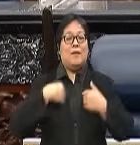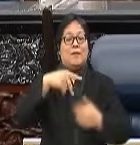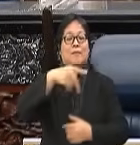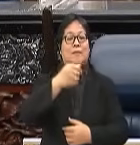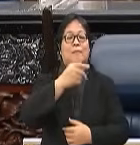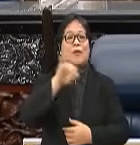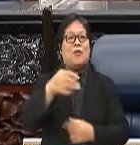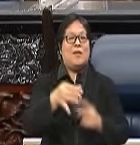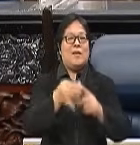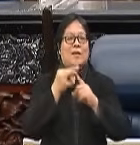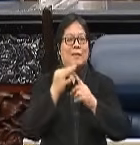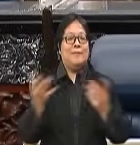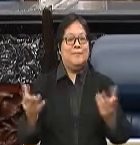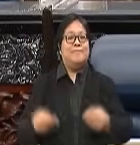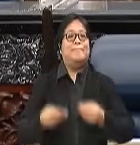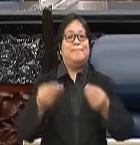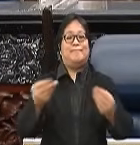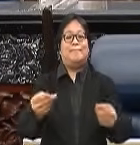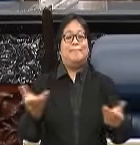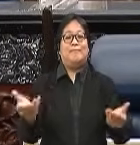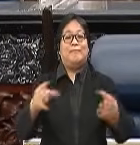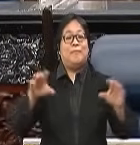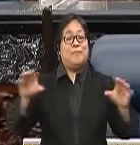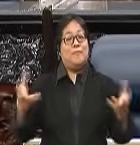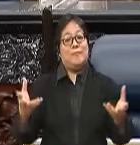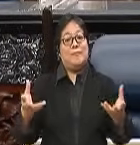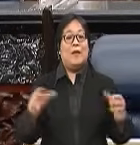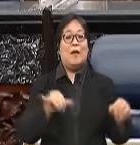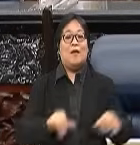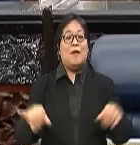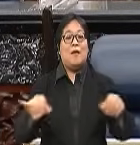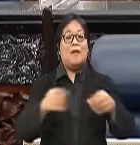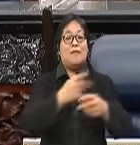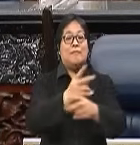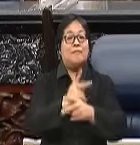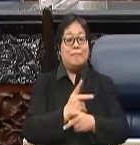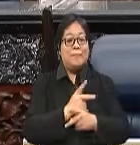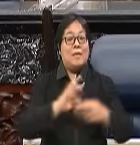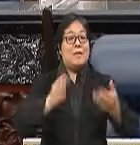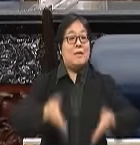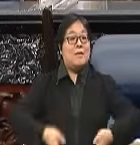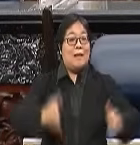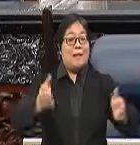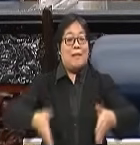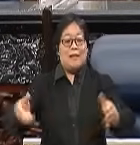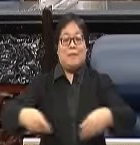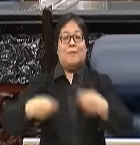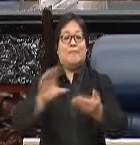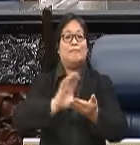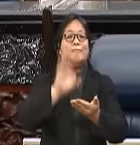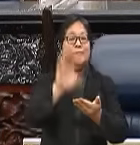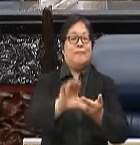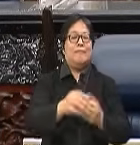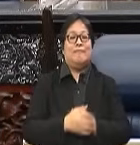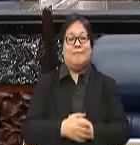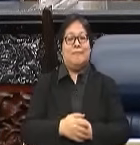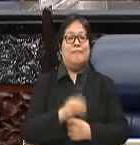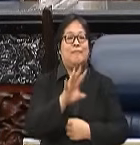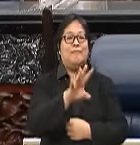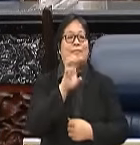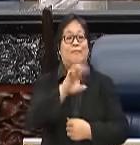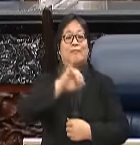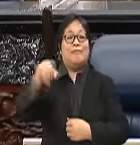PKS tertentu khususnya untuk jalan ama penyelenggaraan jalan yang sebagiannya yang diberi peruntukkan sebanyak